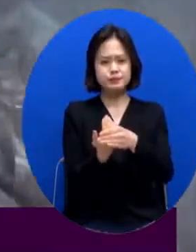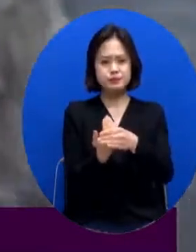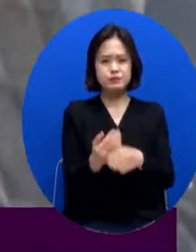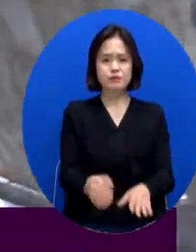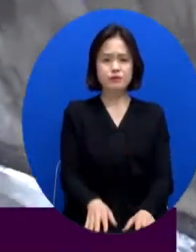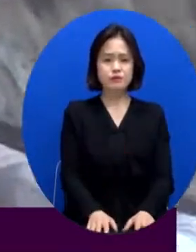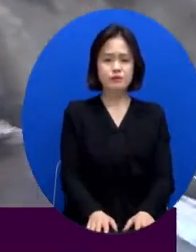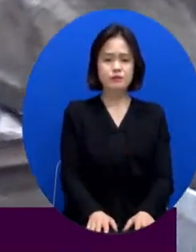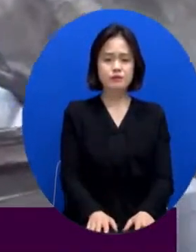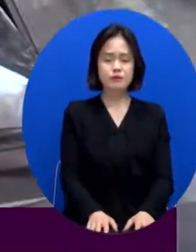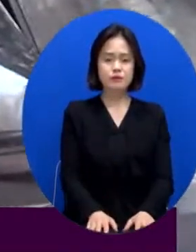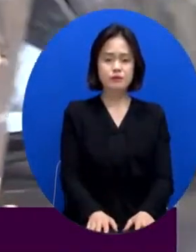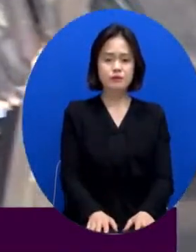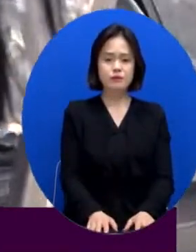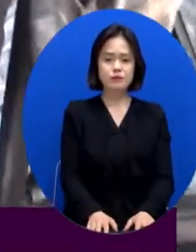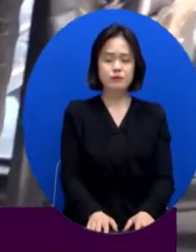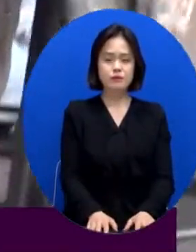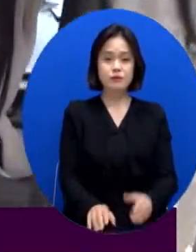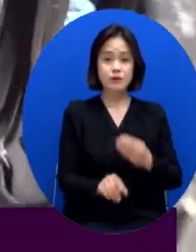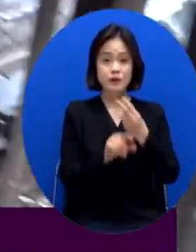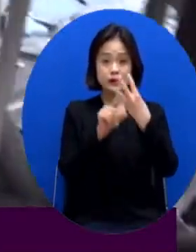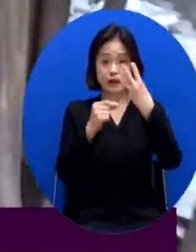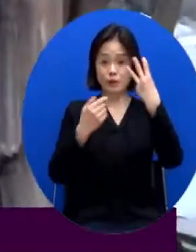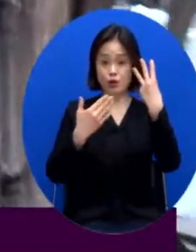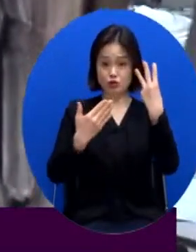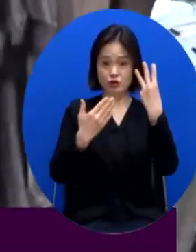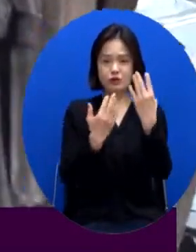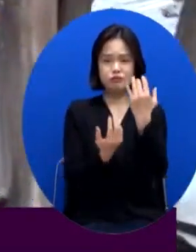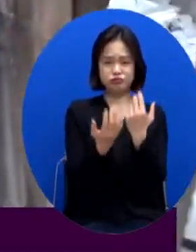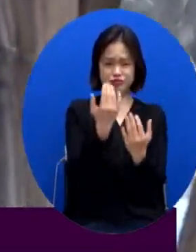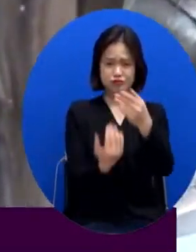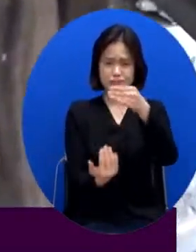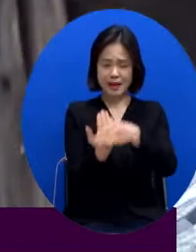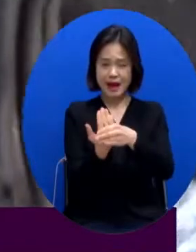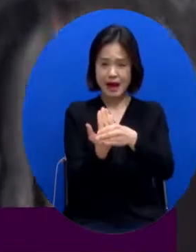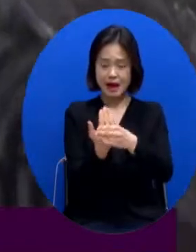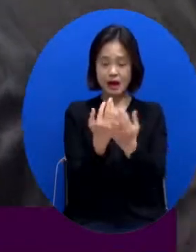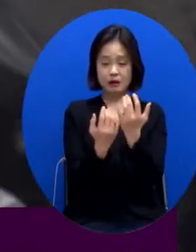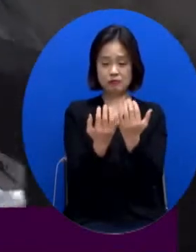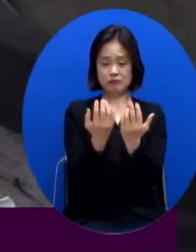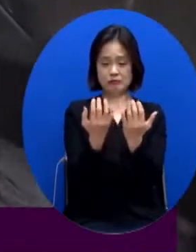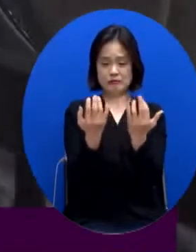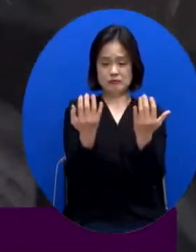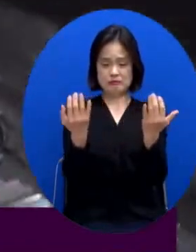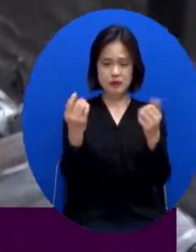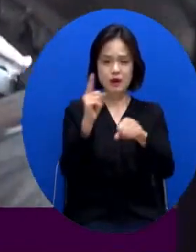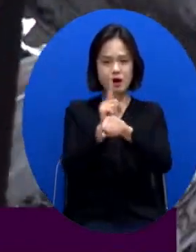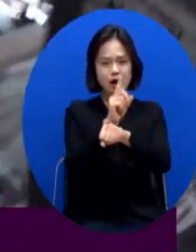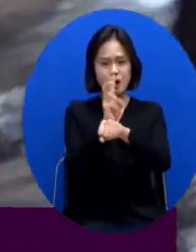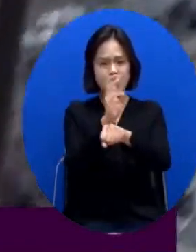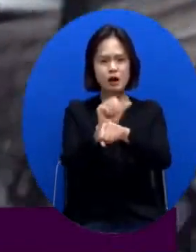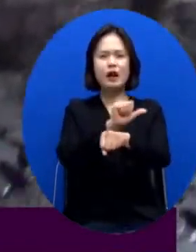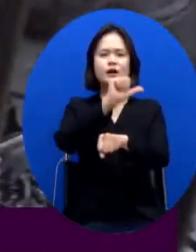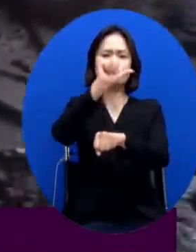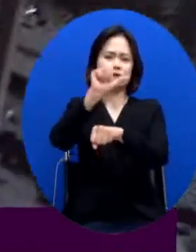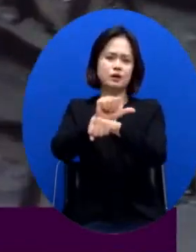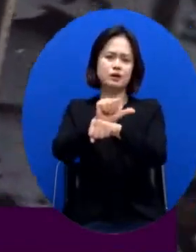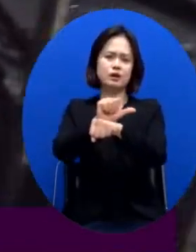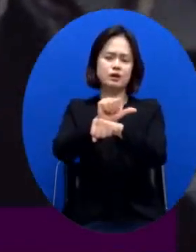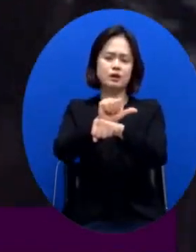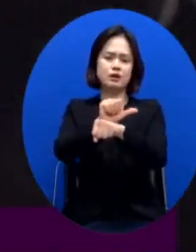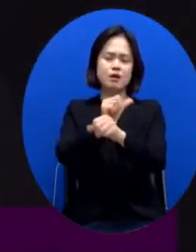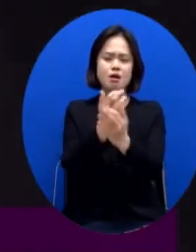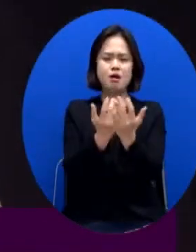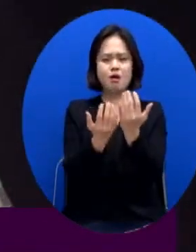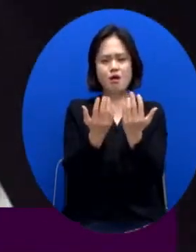네, 지난 9일 발생해서 5시간 동안 이어진 화재로 인해서 이 전체 교회가 녹아내리는 아픈